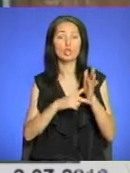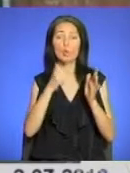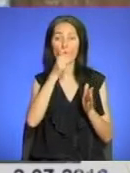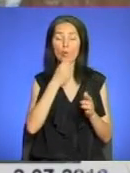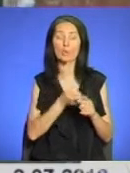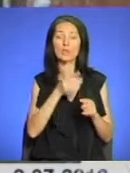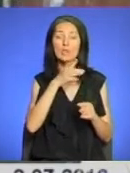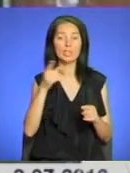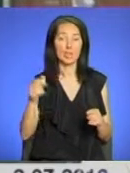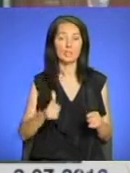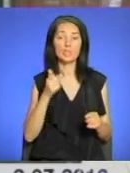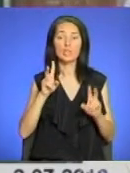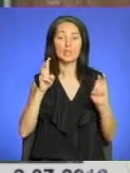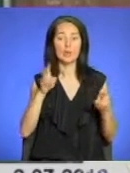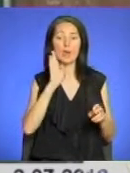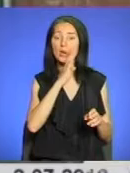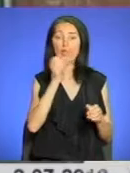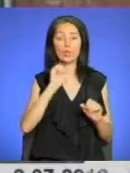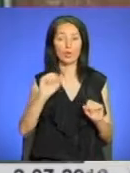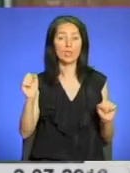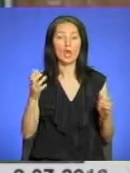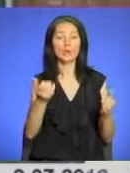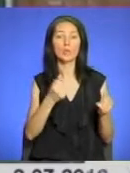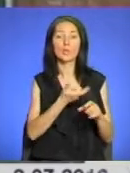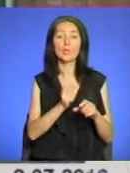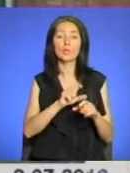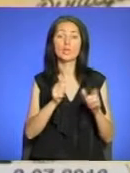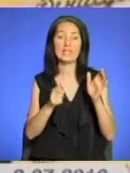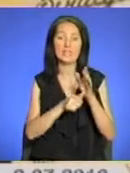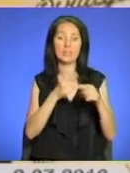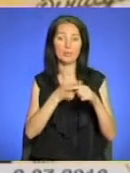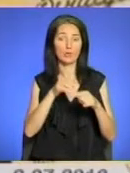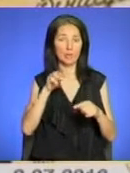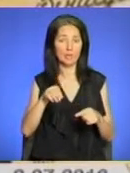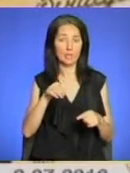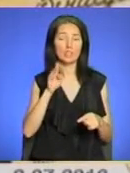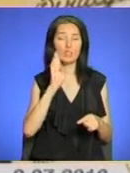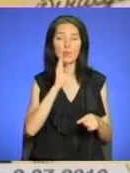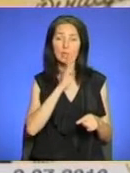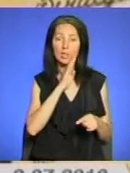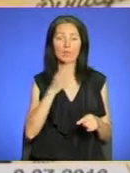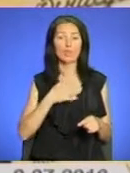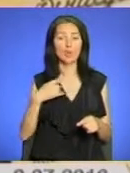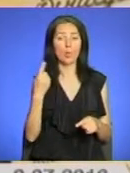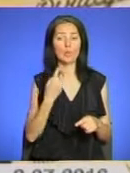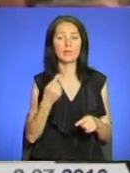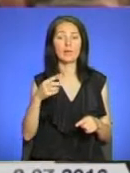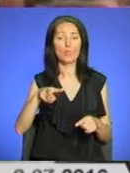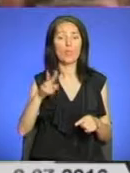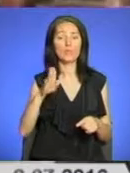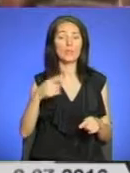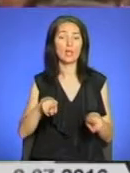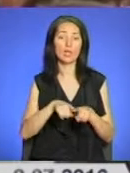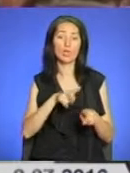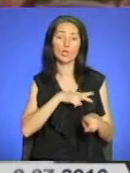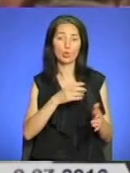звання мати-героїні отримали понад 6,5 тисяч матерів нашої області. Люба Василівна таку нагороду отримує вперше. У неї